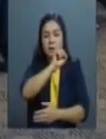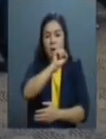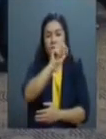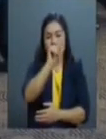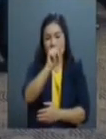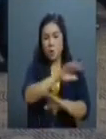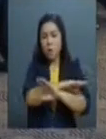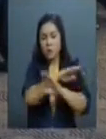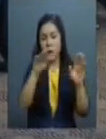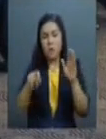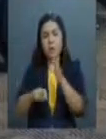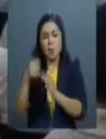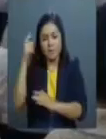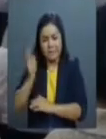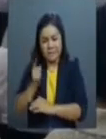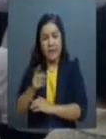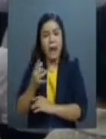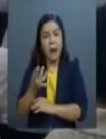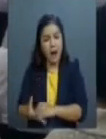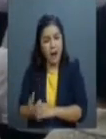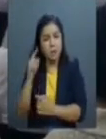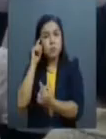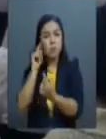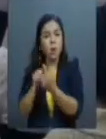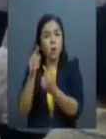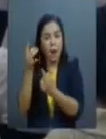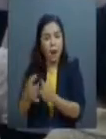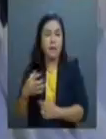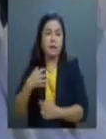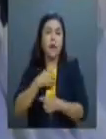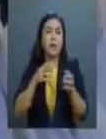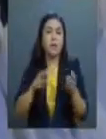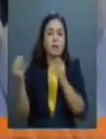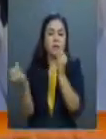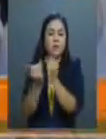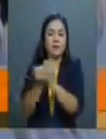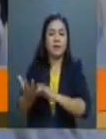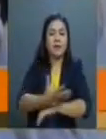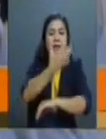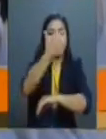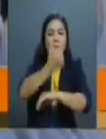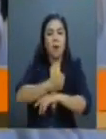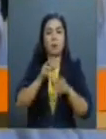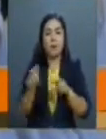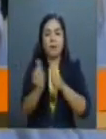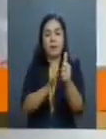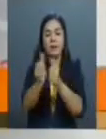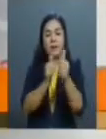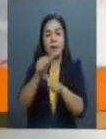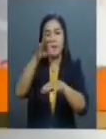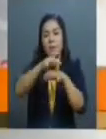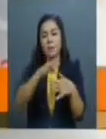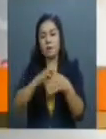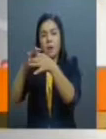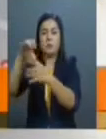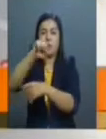าเหตุผลที่แท้จริงนั้นเกี่ยวข้องกับเจตนาที่จะตัดฐานเสียงทางการเมืองและลดความได้เปรียบของพรรคการเมืองโดยเฉ